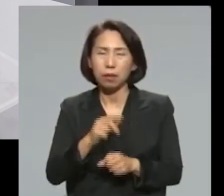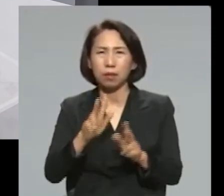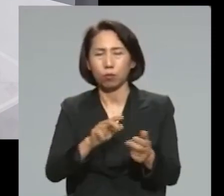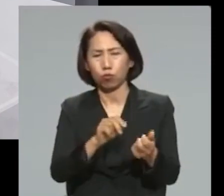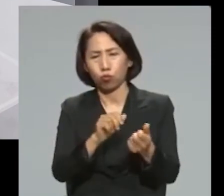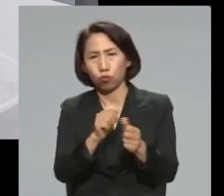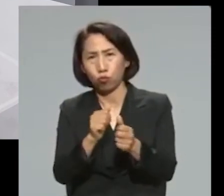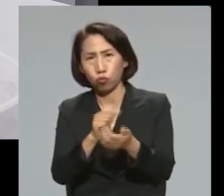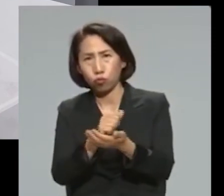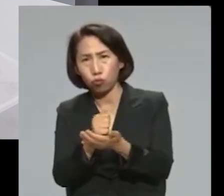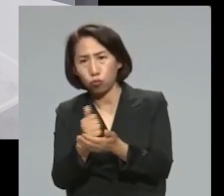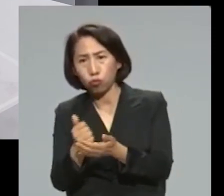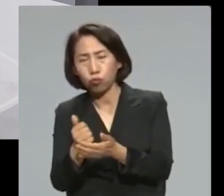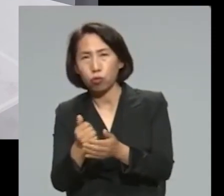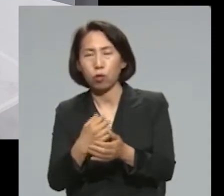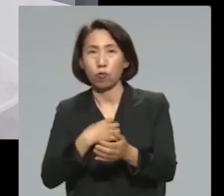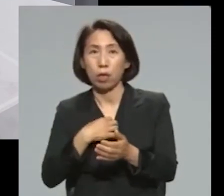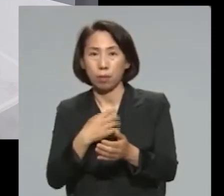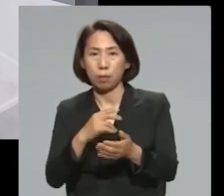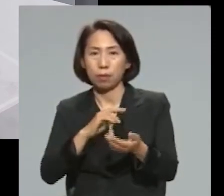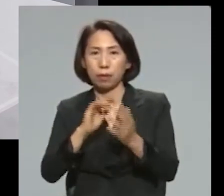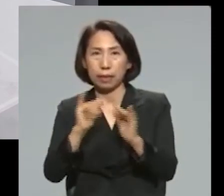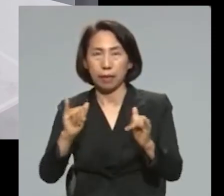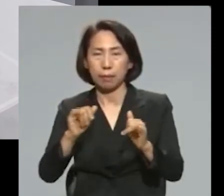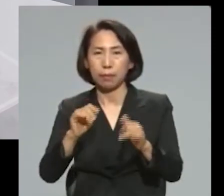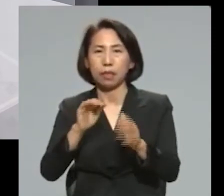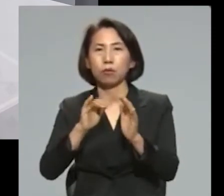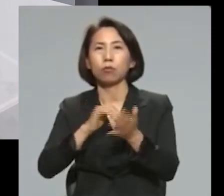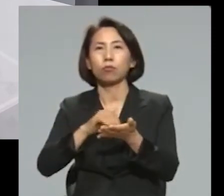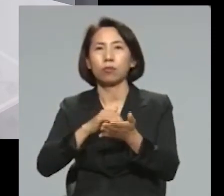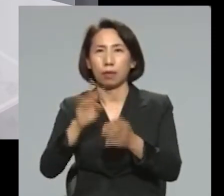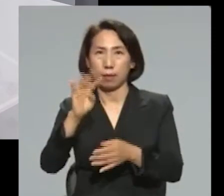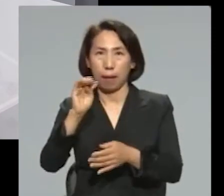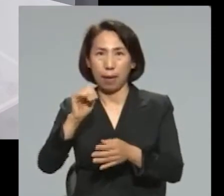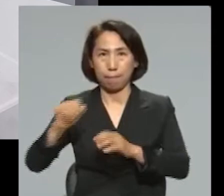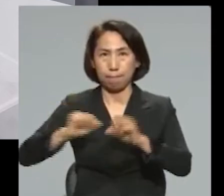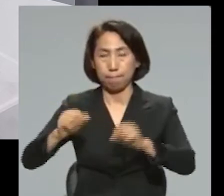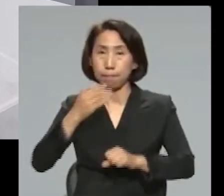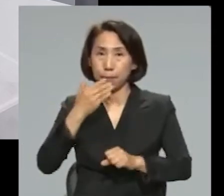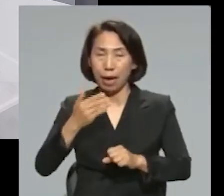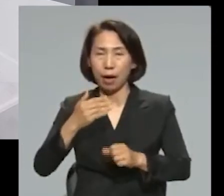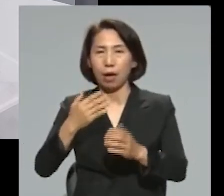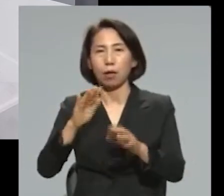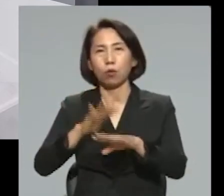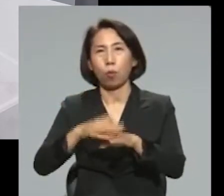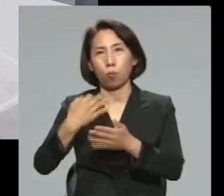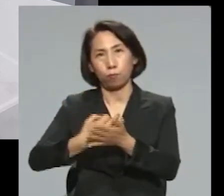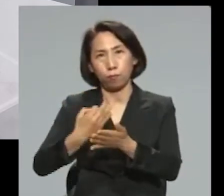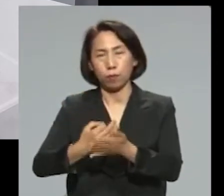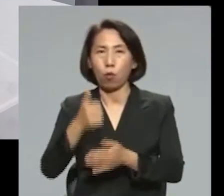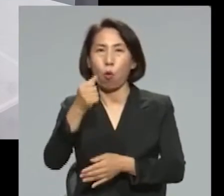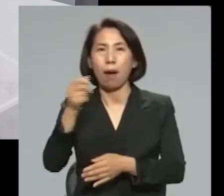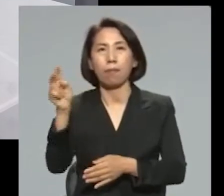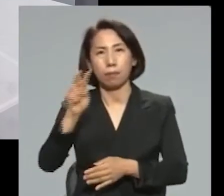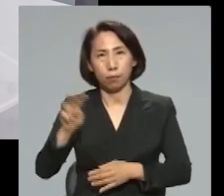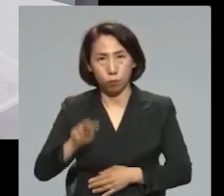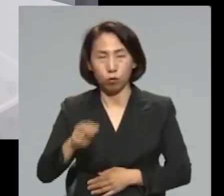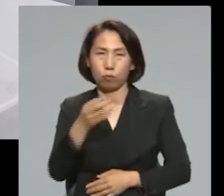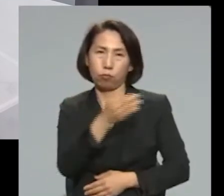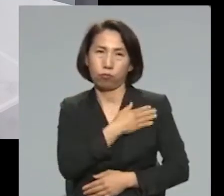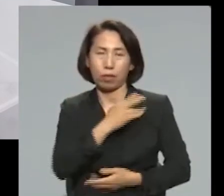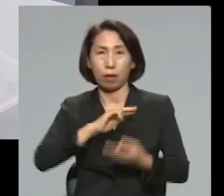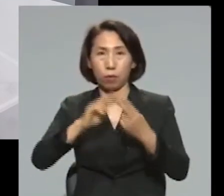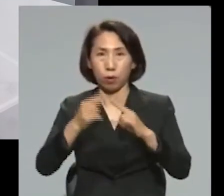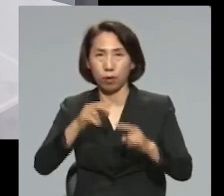고령군을 인구 4만의 활기찬 고령, 농가소득 5만 불에 잘 사는 고령, 예산